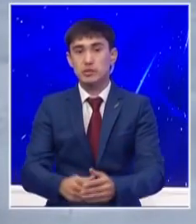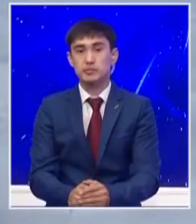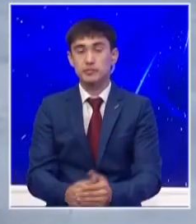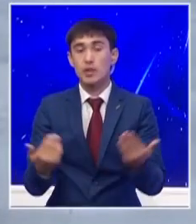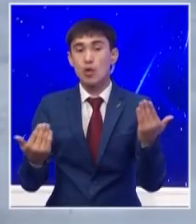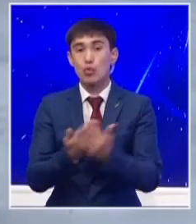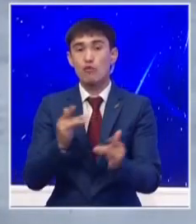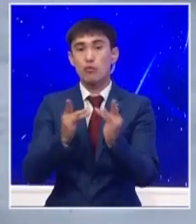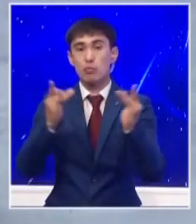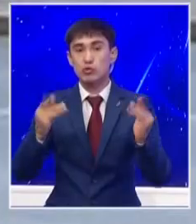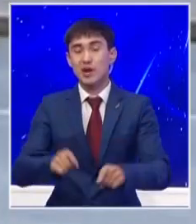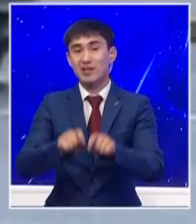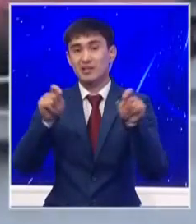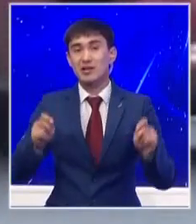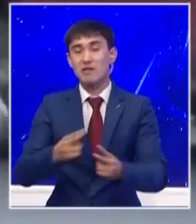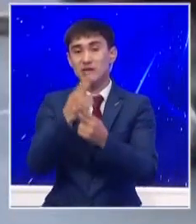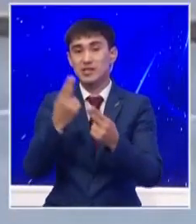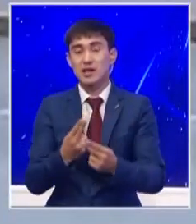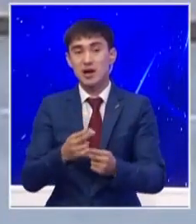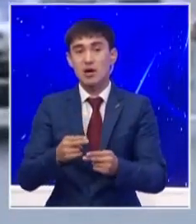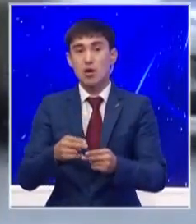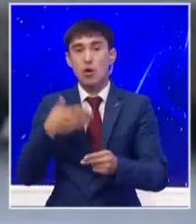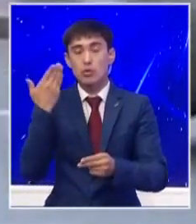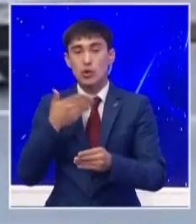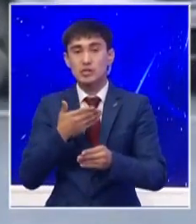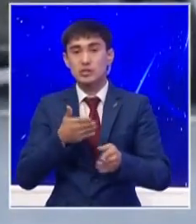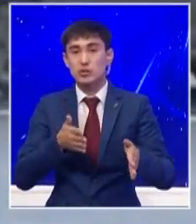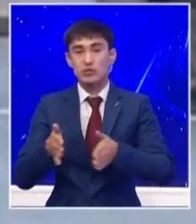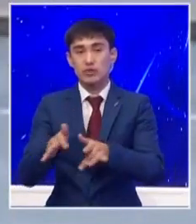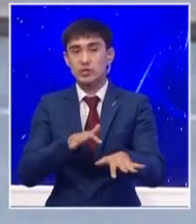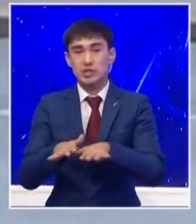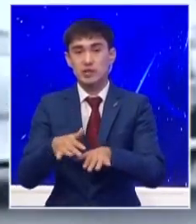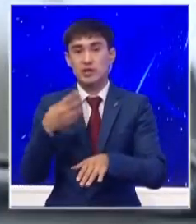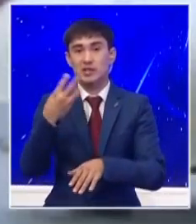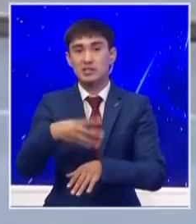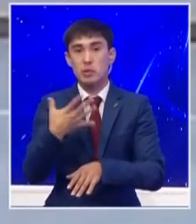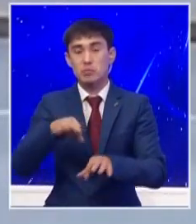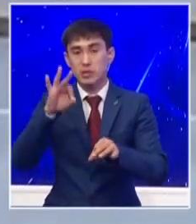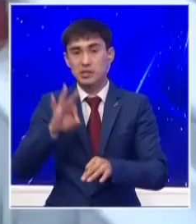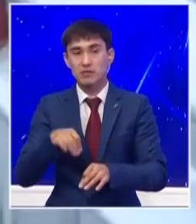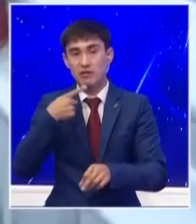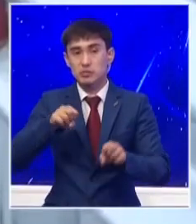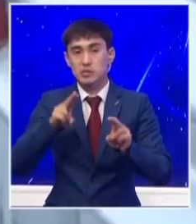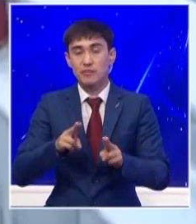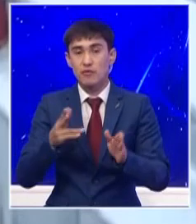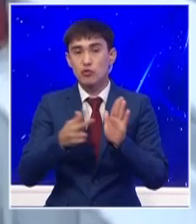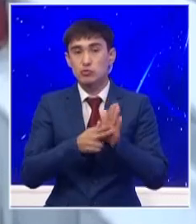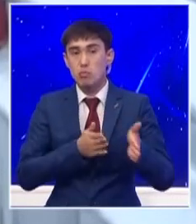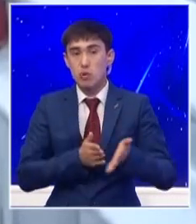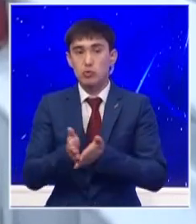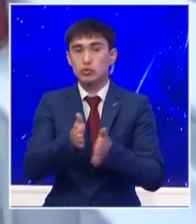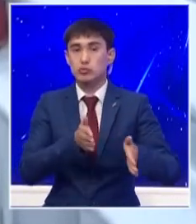Новый мост открыли в Астане. Он разгрузит движение на автодорогах столицы на 35%, говорят специалисты. Восьмиполосный